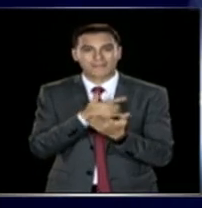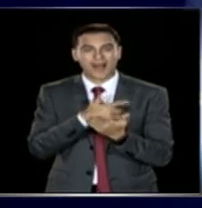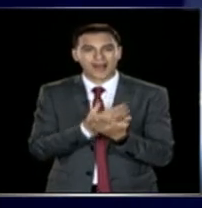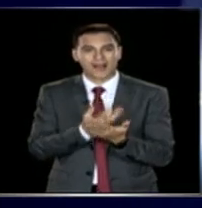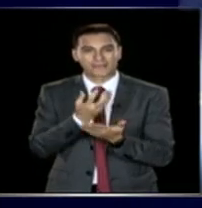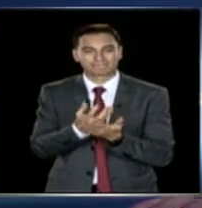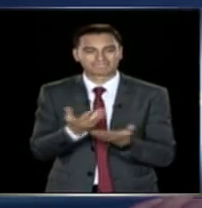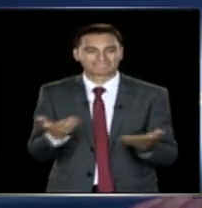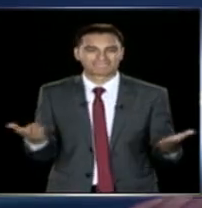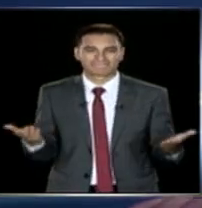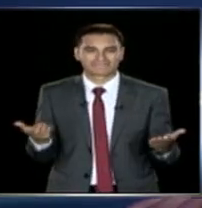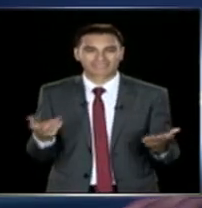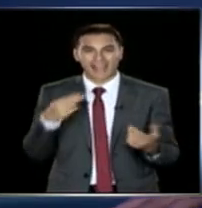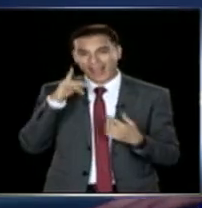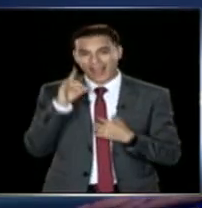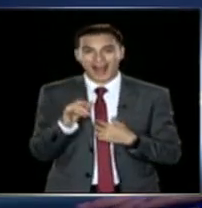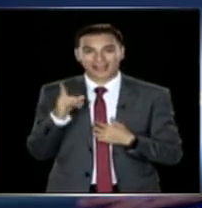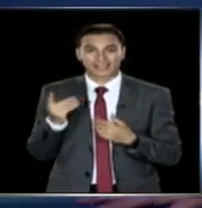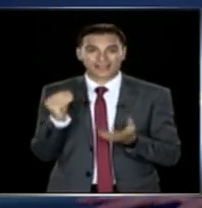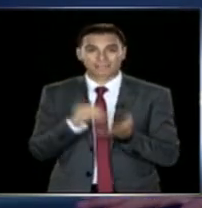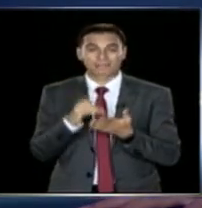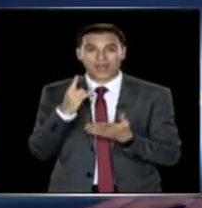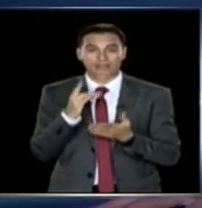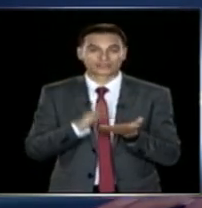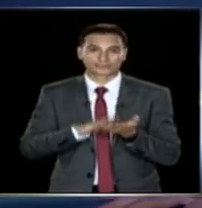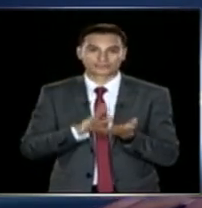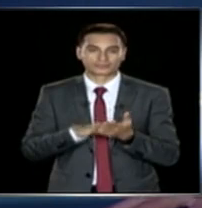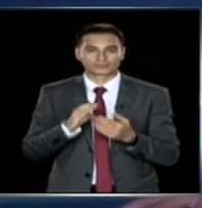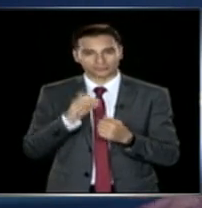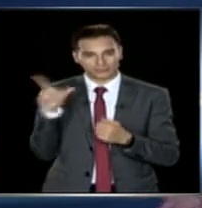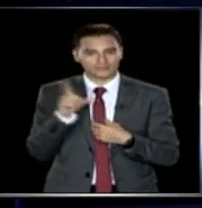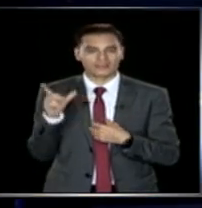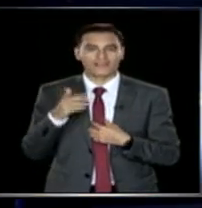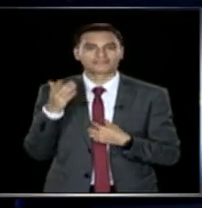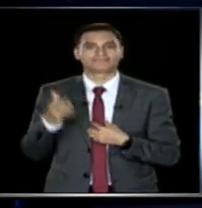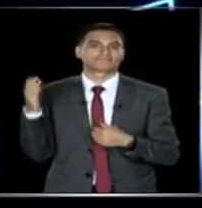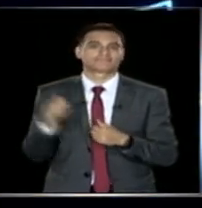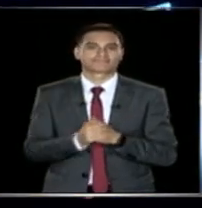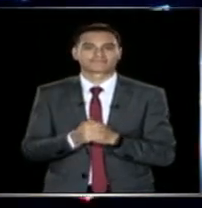علي جبت 10 نقط، برافو عليك، إجابة صحيحة.